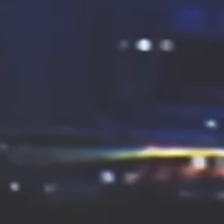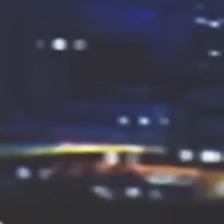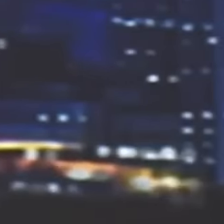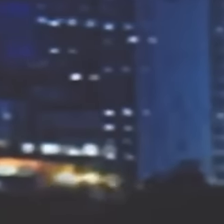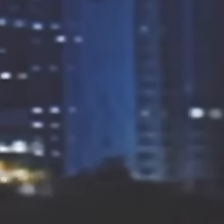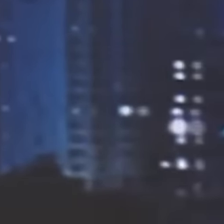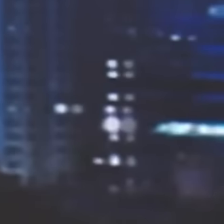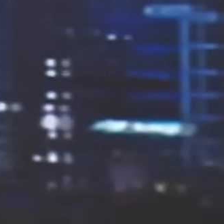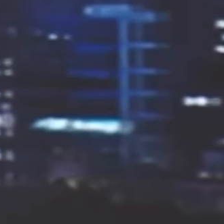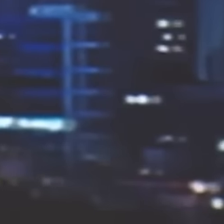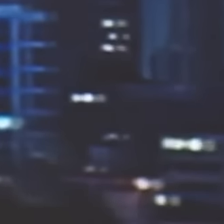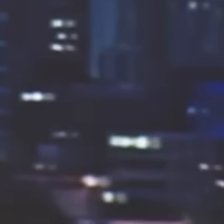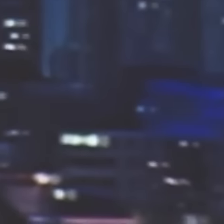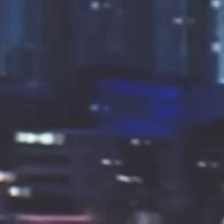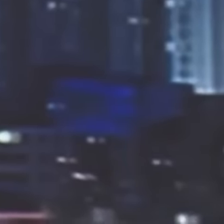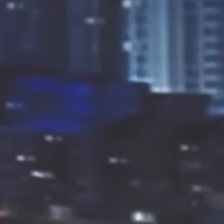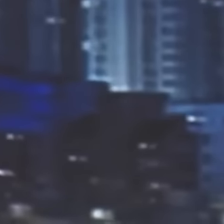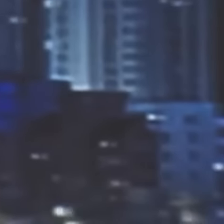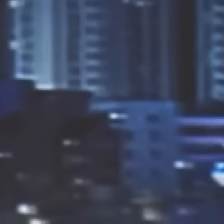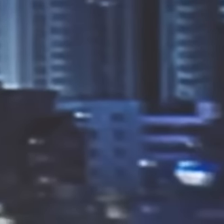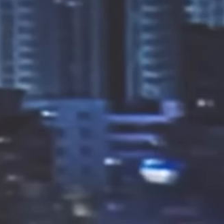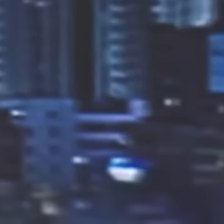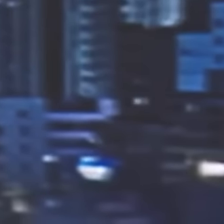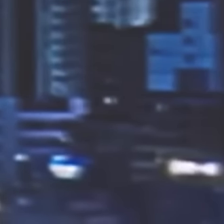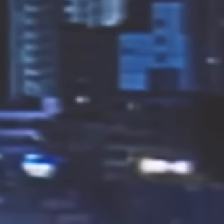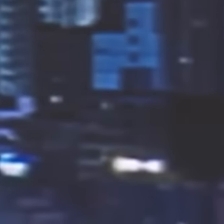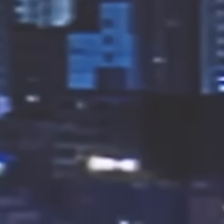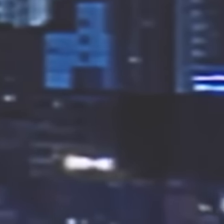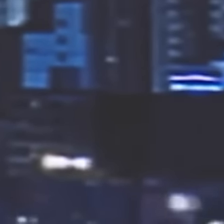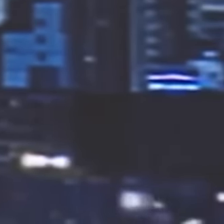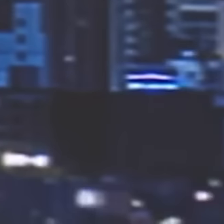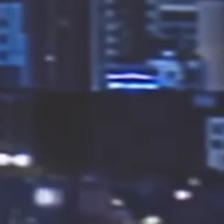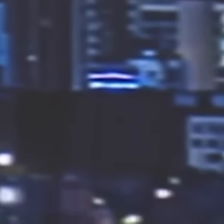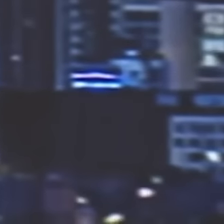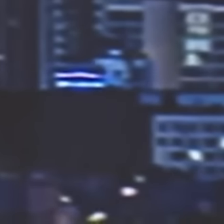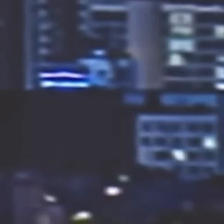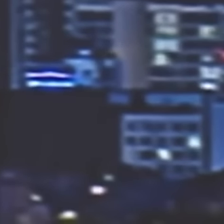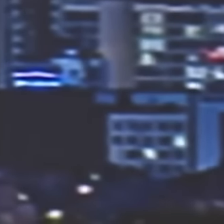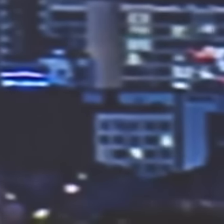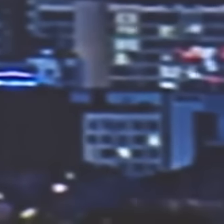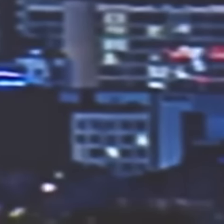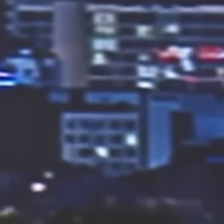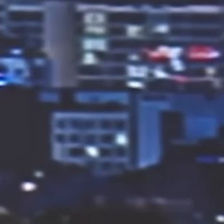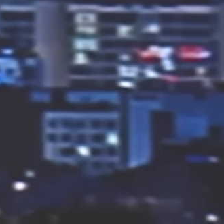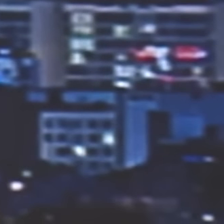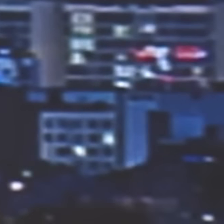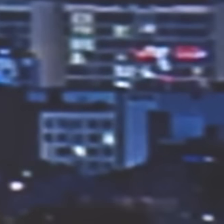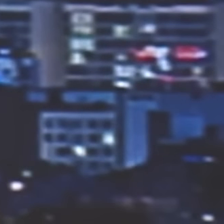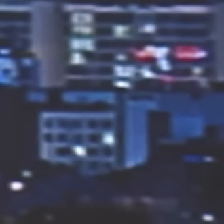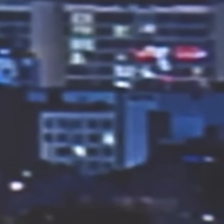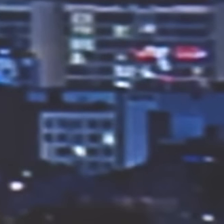JTBC 뉴스를 시청해 주신 여러분 고맙습니다. 저희는 저녁 6시 50분 뉴스룸에서 뵙겠습니다.